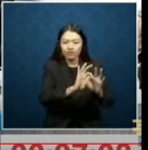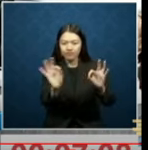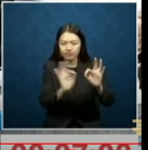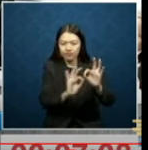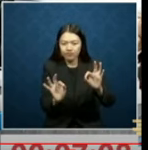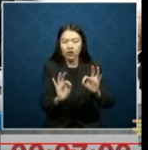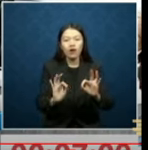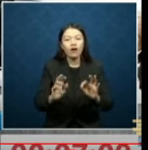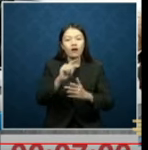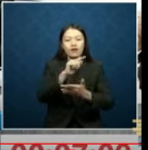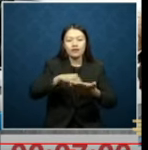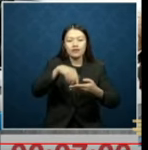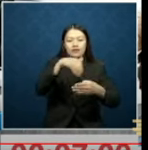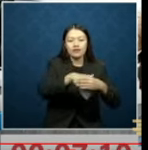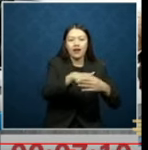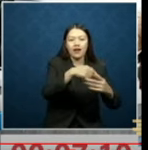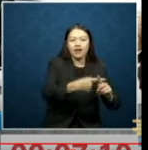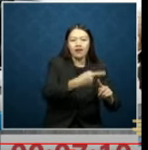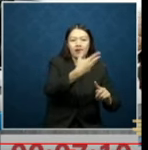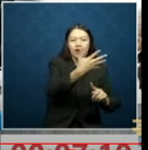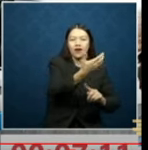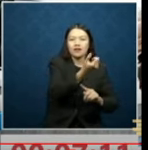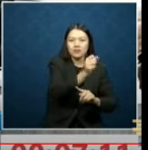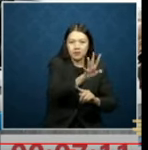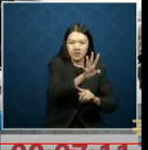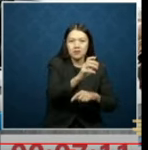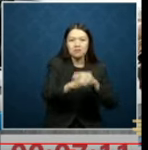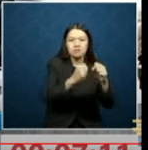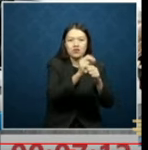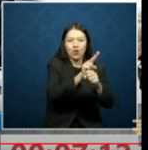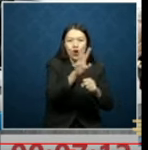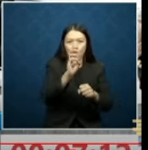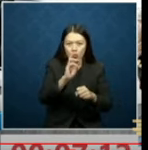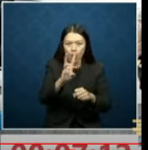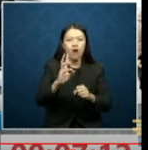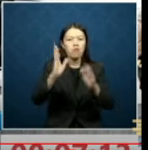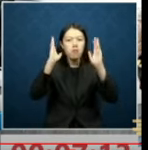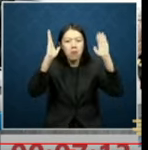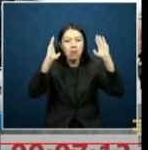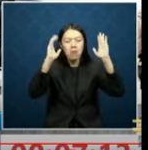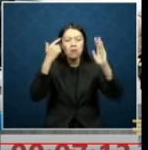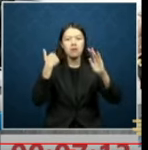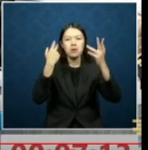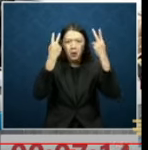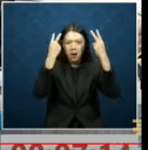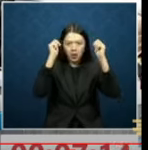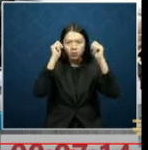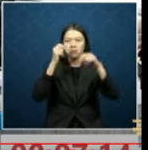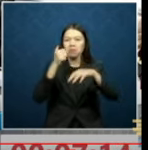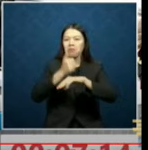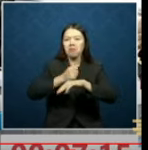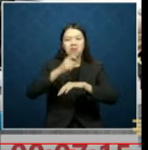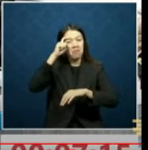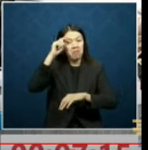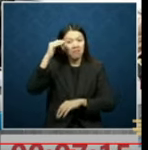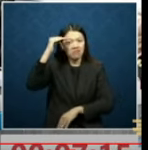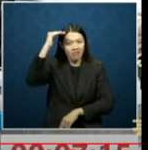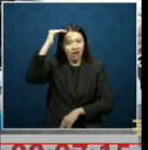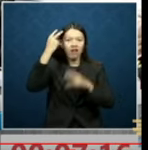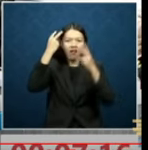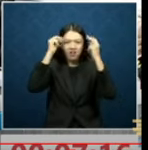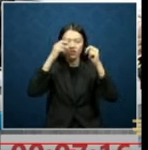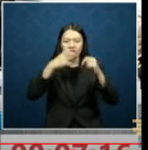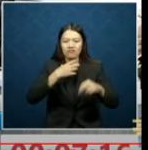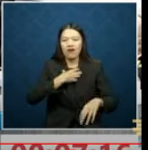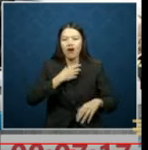อนหาเสียงเลือกตั้ง14พฤษภาคม66พูดกันทั่วไปว่ามีนายกรัฐมนตรีชื่อเศรษฐาจ